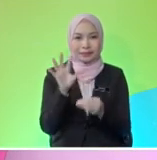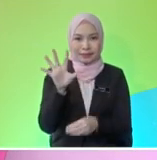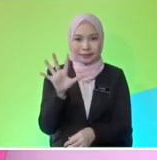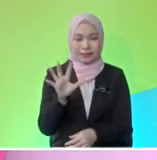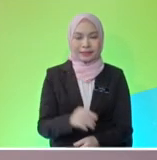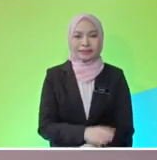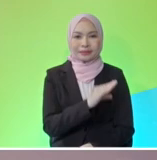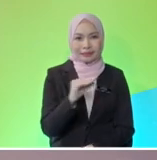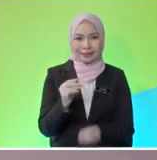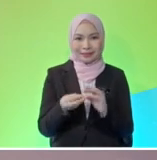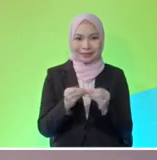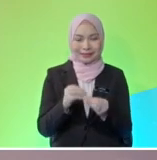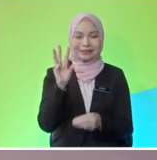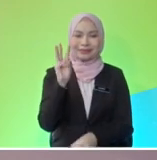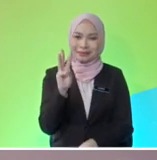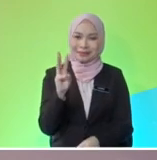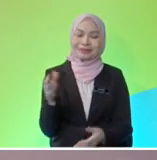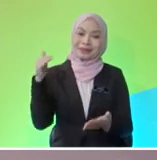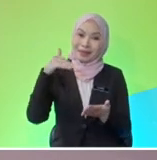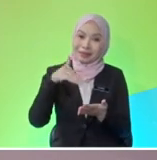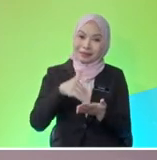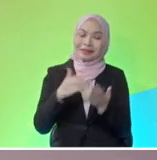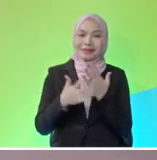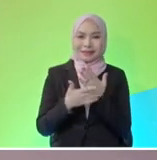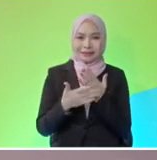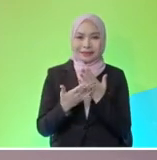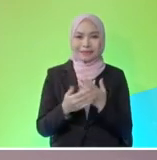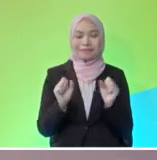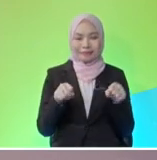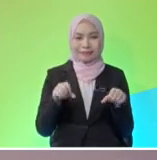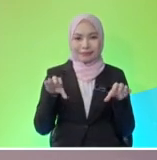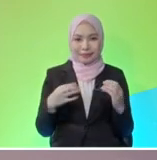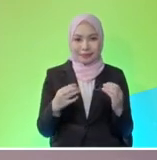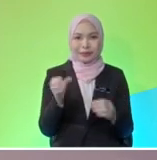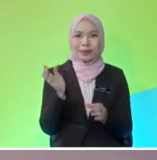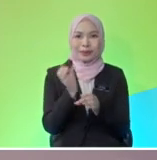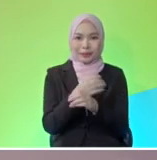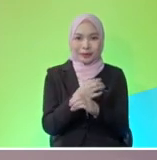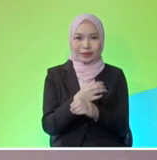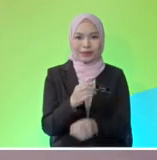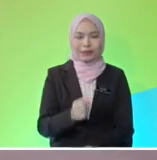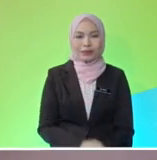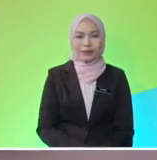senang. Nombor 6 kita buat bentuk bulan sabit sikit. Ada perut tutup.